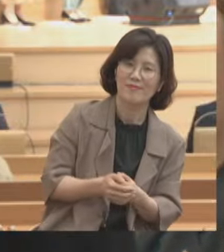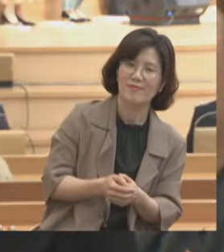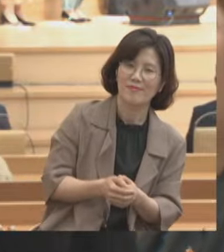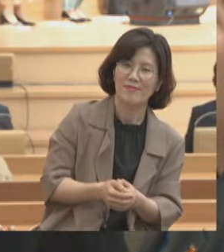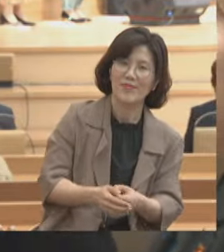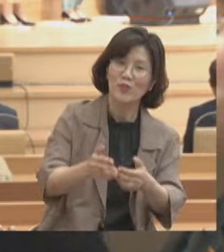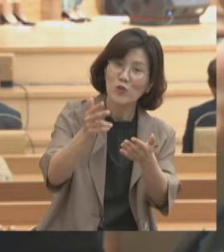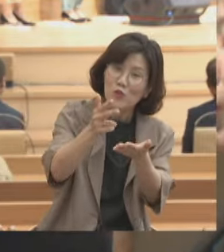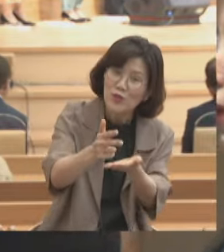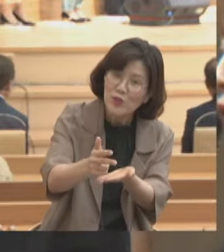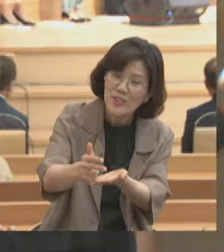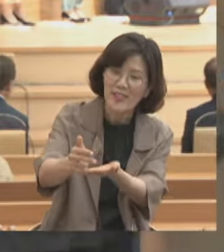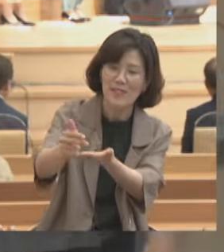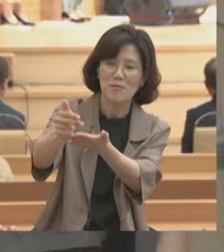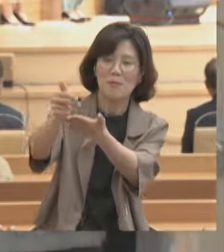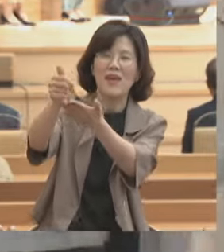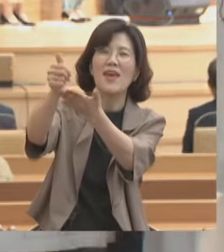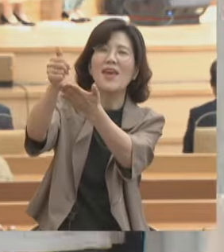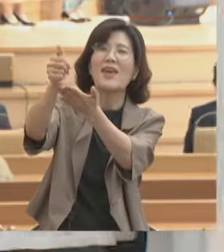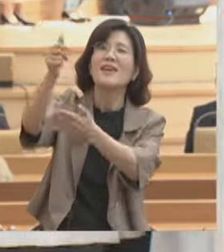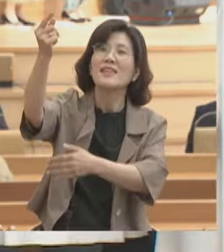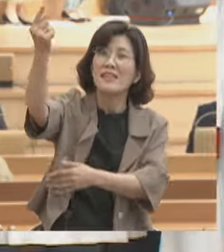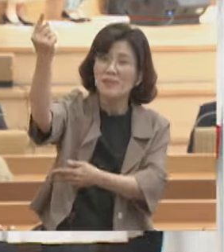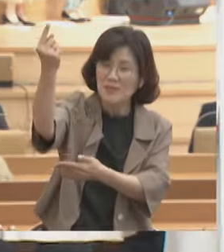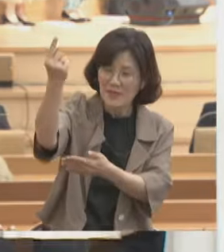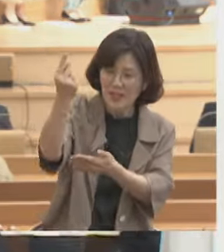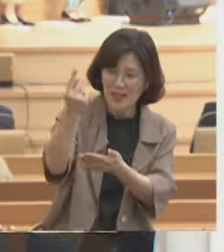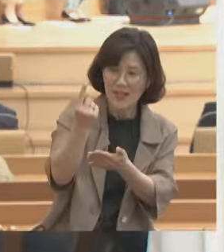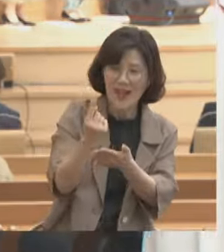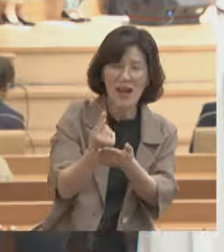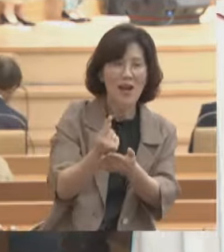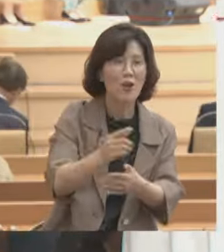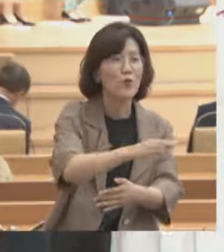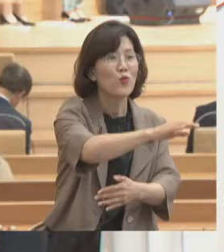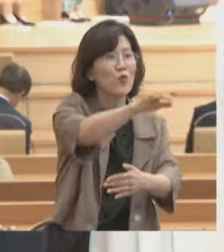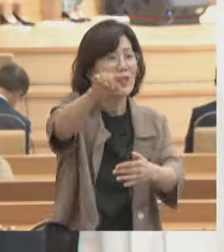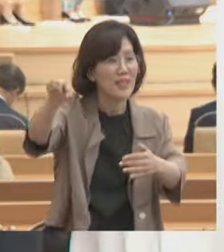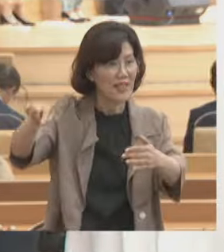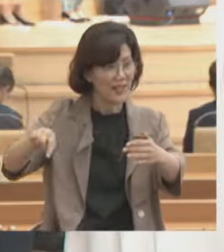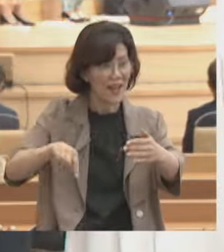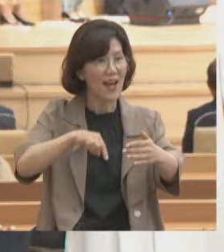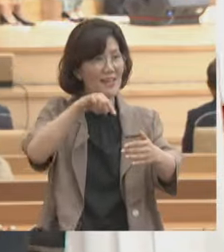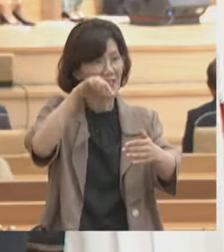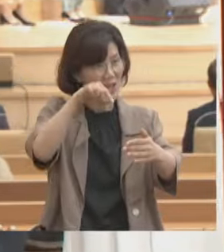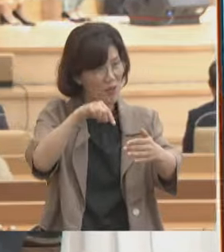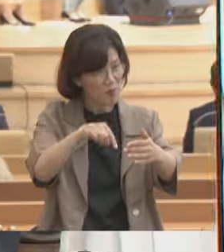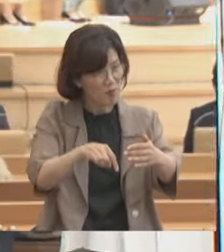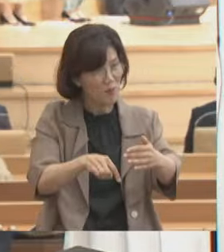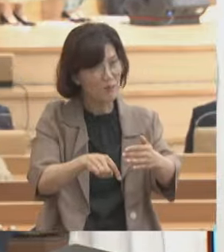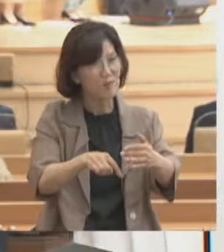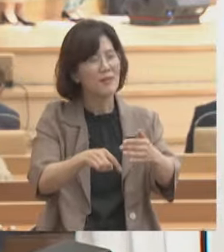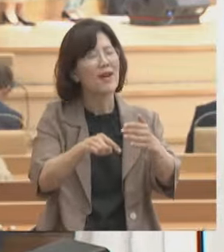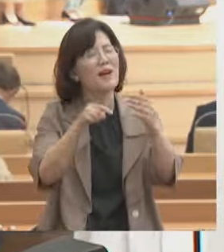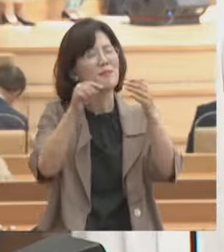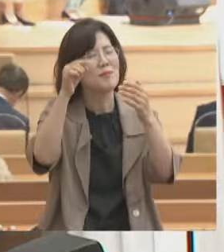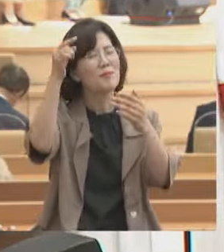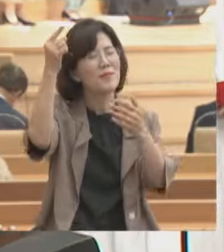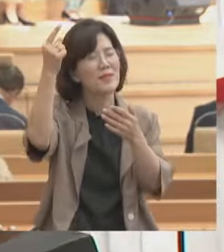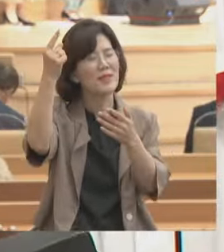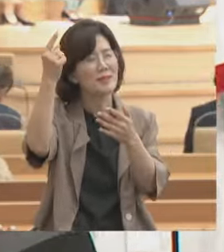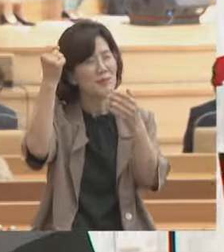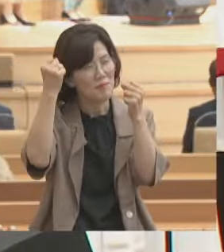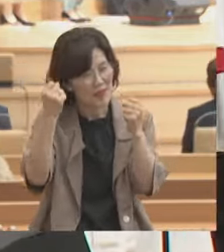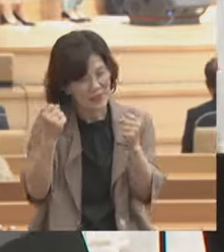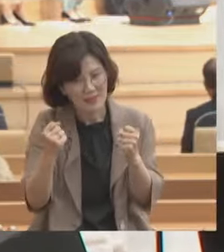임재가 주님의 임재가 우리 안에 임하니